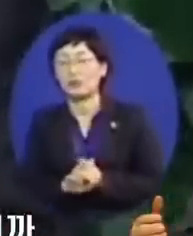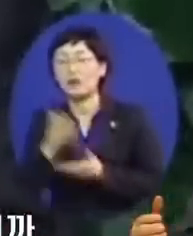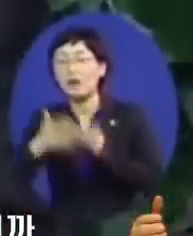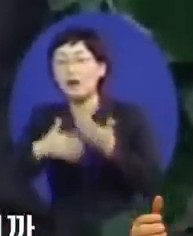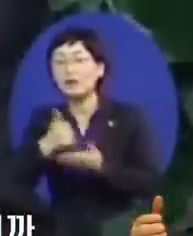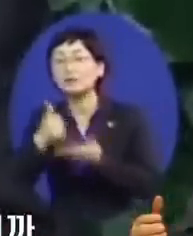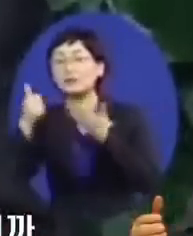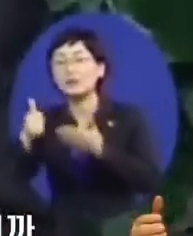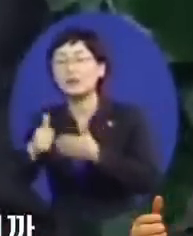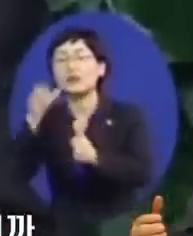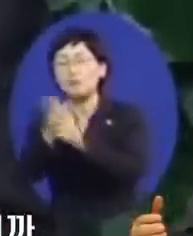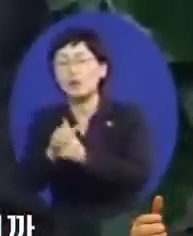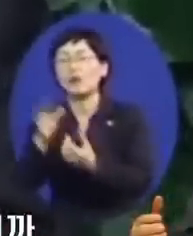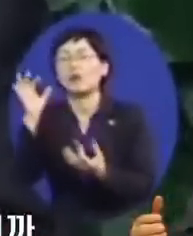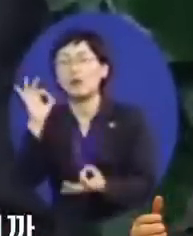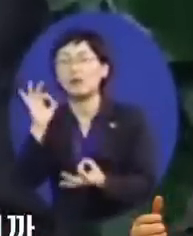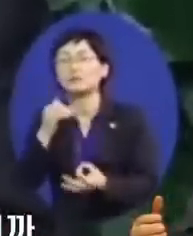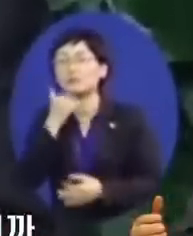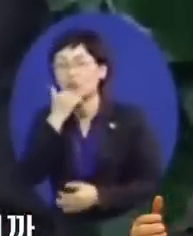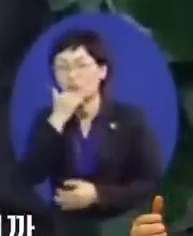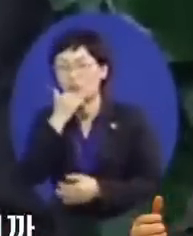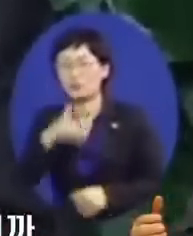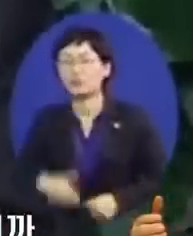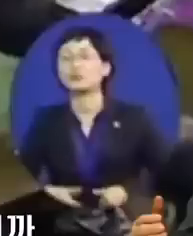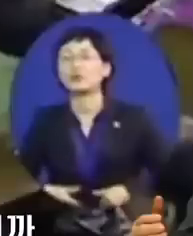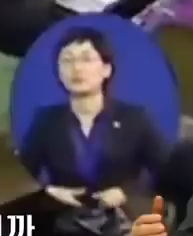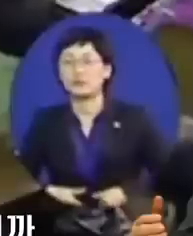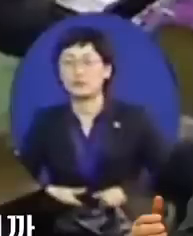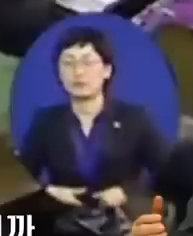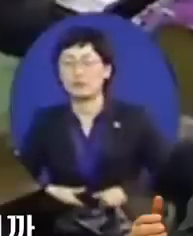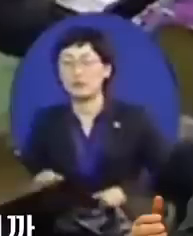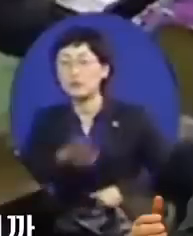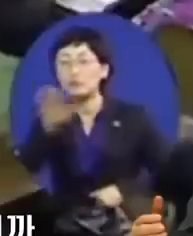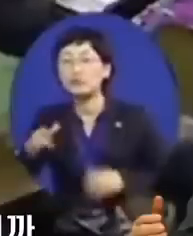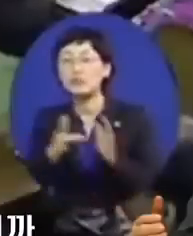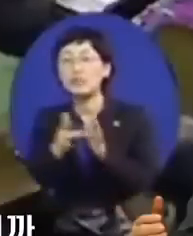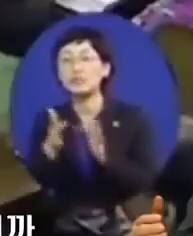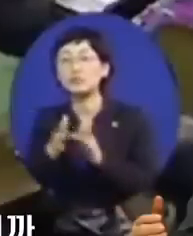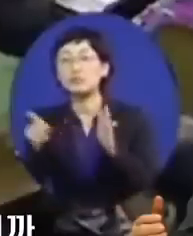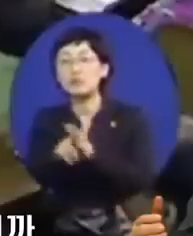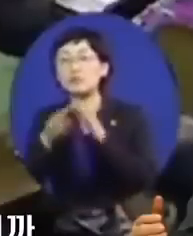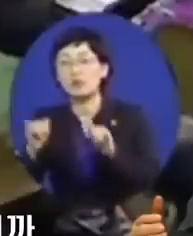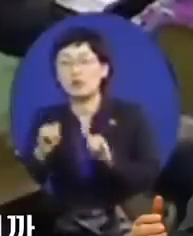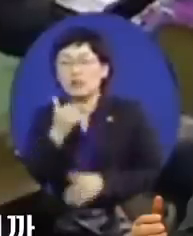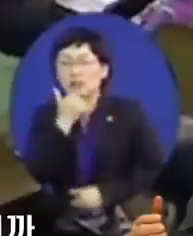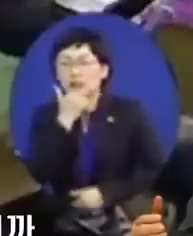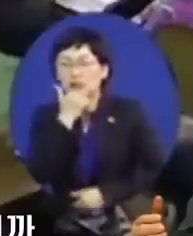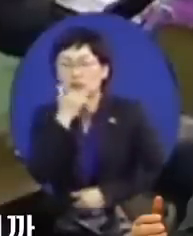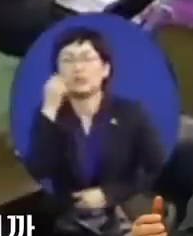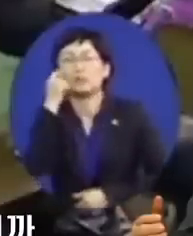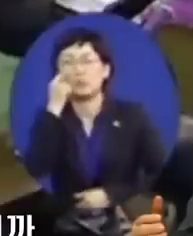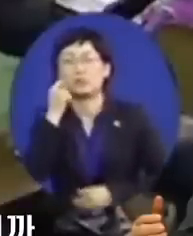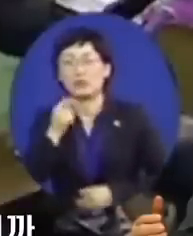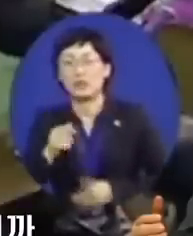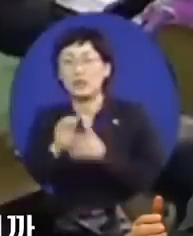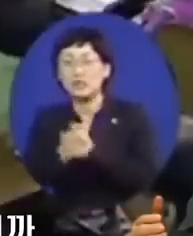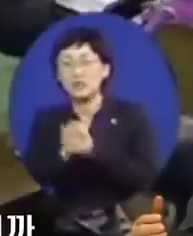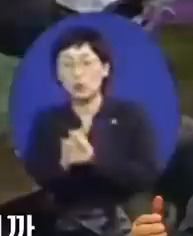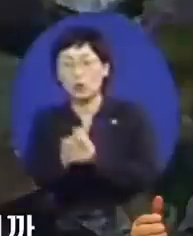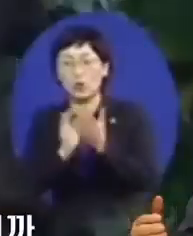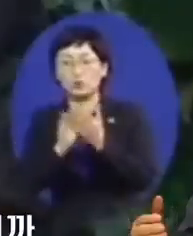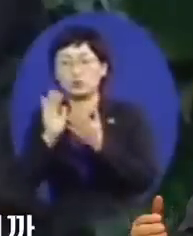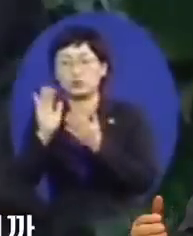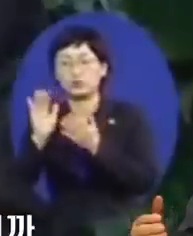하나님께 맡기고 가만히 기다려야 되는 것입니다. 우리 예수 믿는 사람은 참 기다리지를 못합니다. 기도하고 얼마 있지